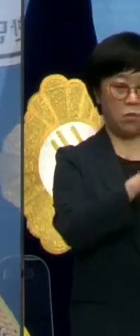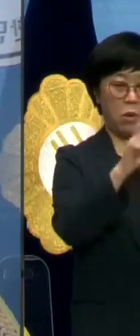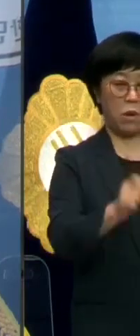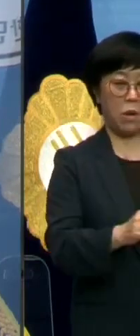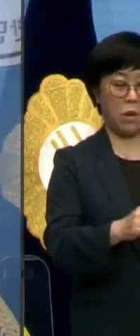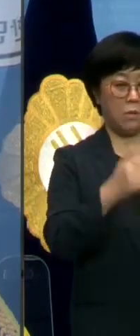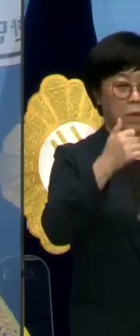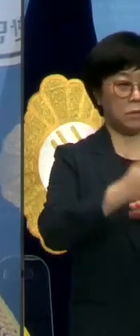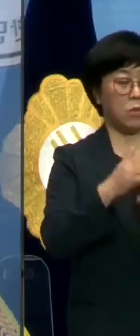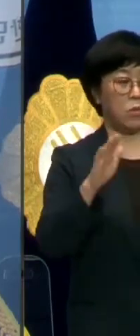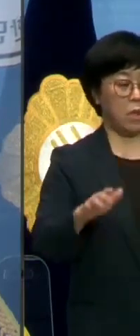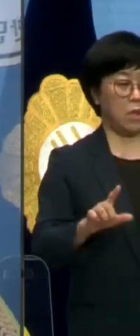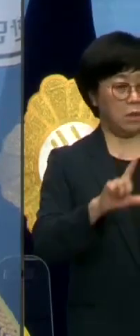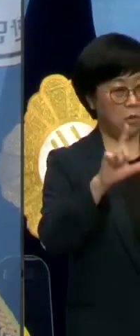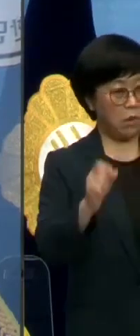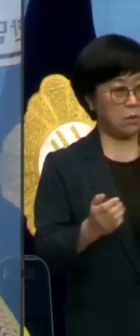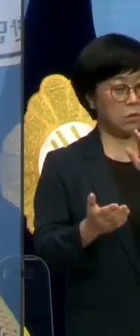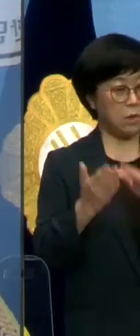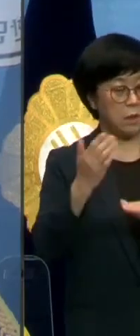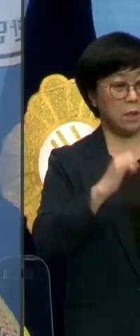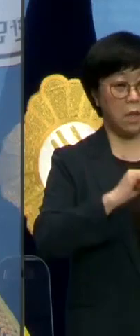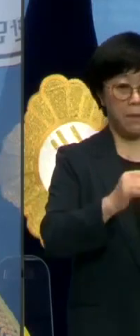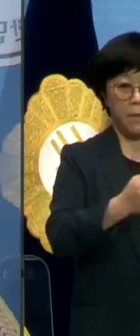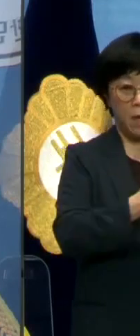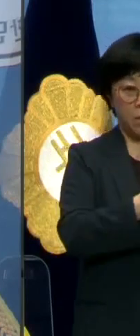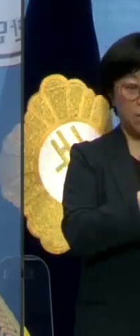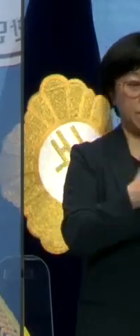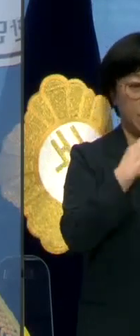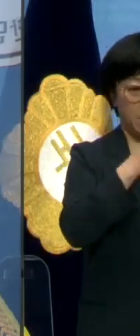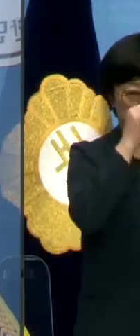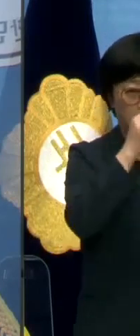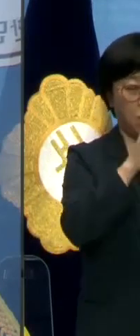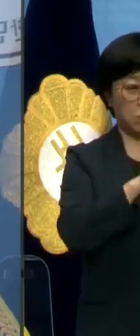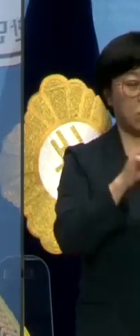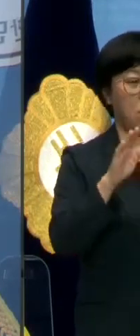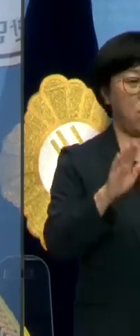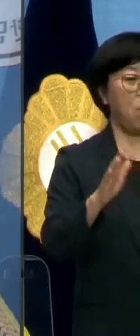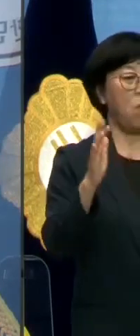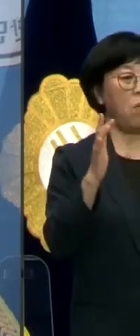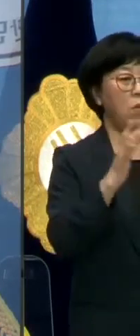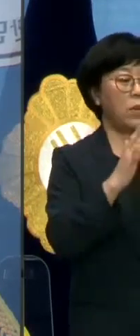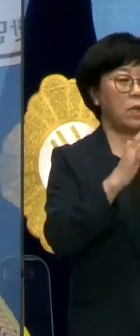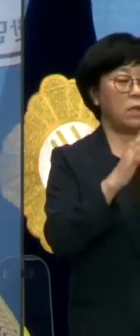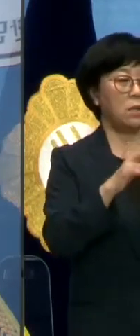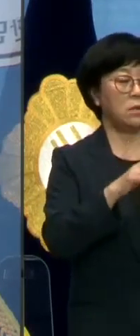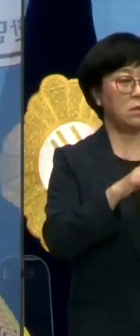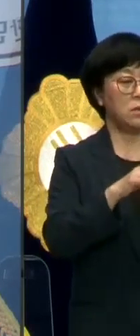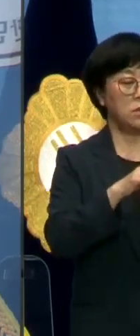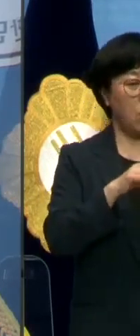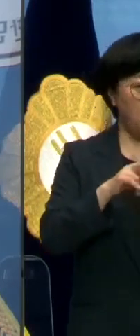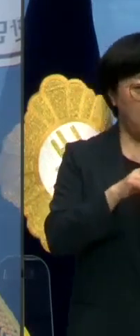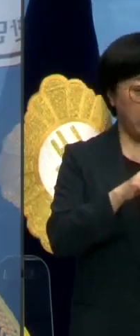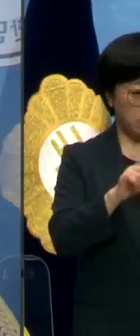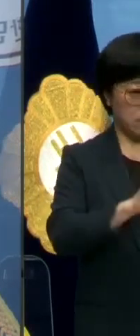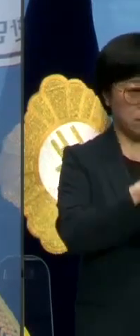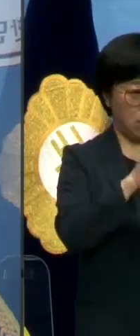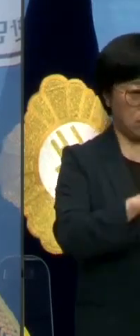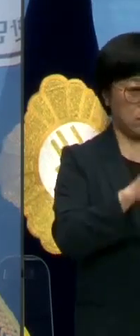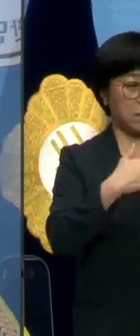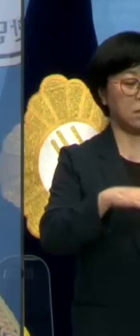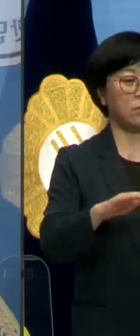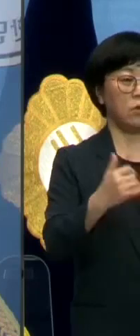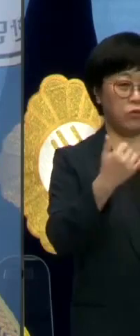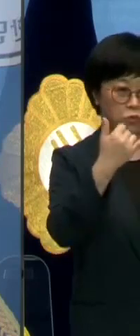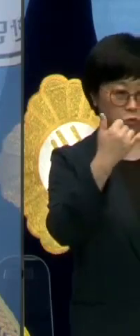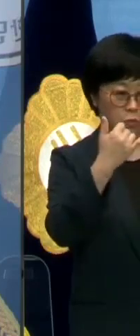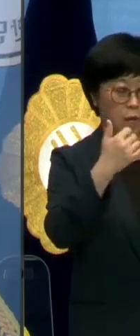말부터 올해 1월 초까지 캠페인을 펼쳐왔고 온라인 정보의 특성상 현재까지도